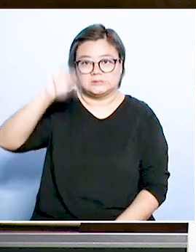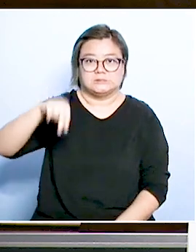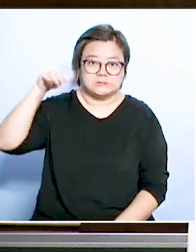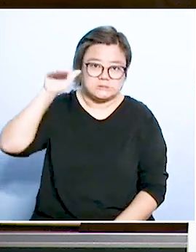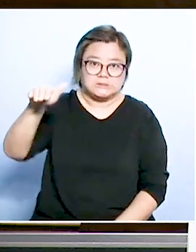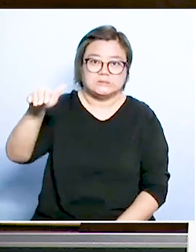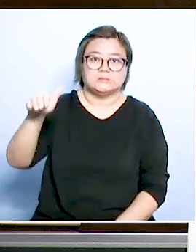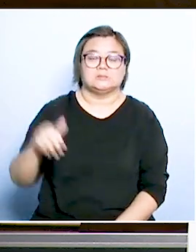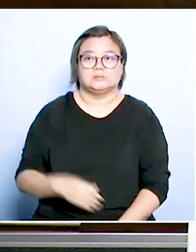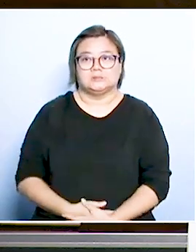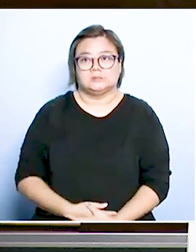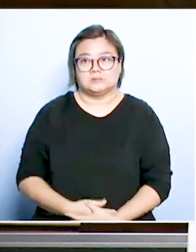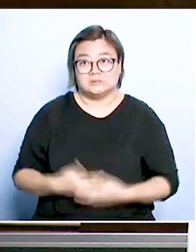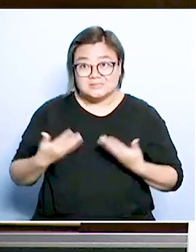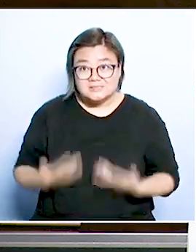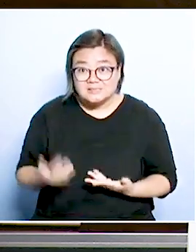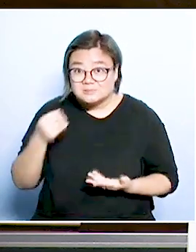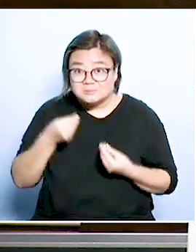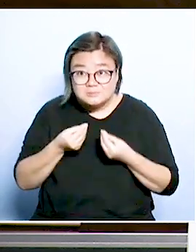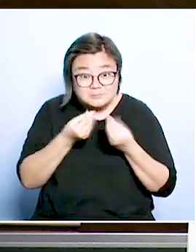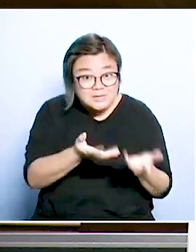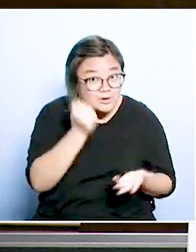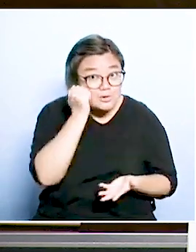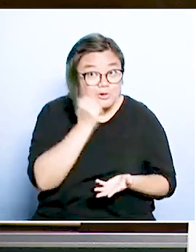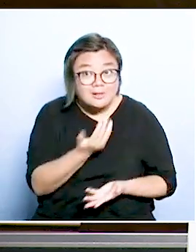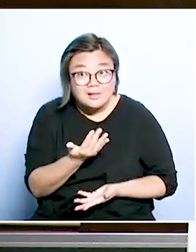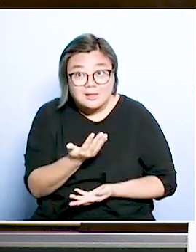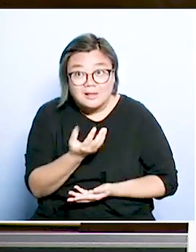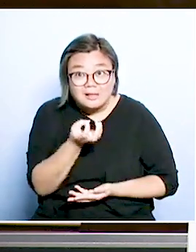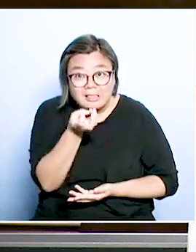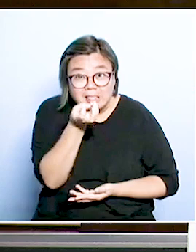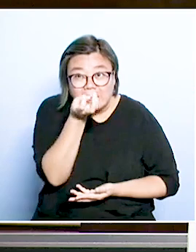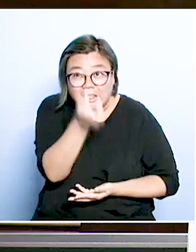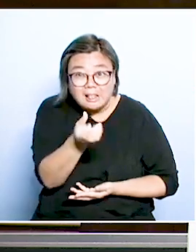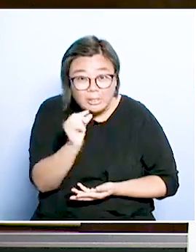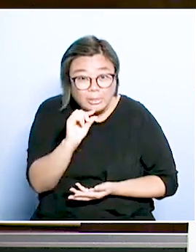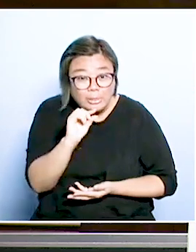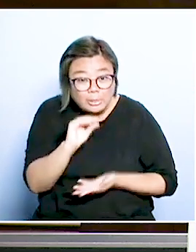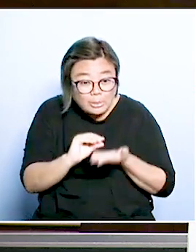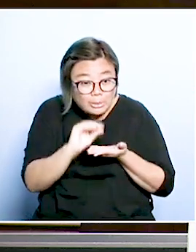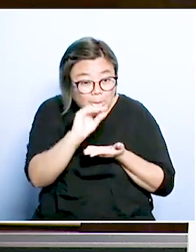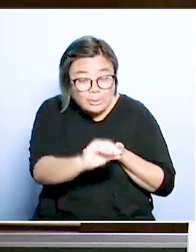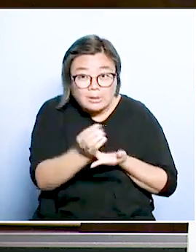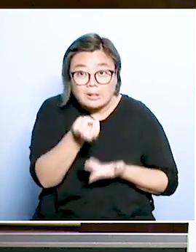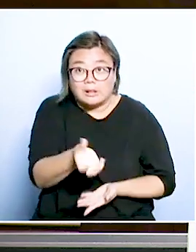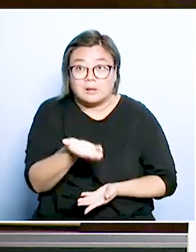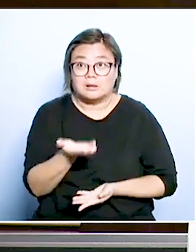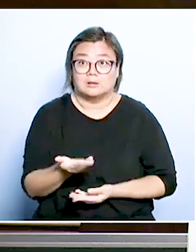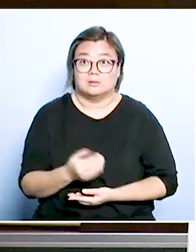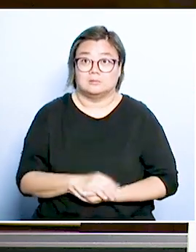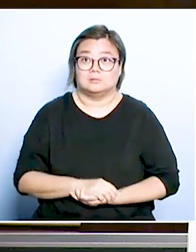你哋唔覺得羞愧嘅咩？講緊千萬，張超雄同埋阿邵家臻議員喺嗰度講到口水都